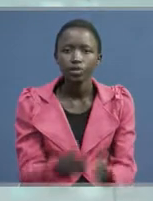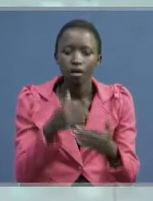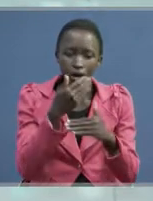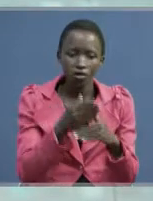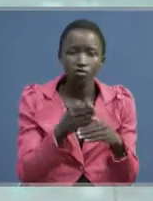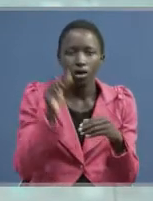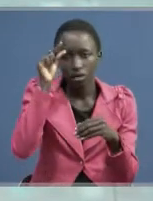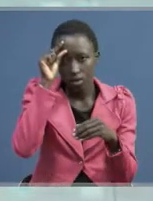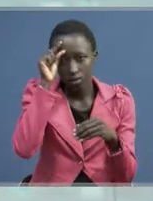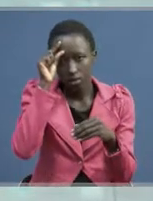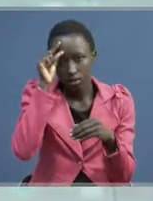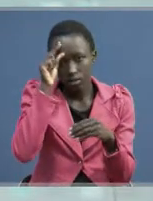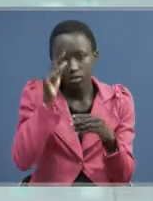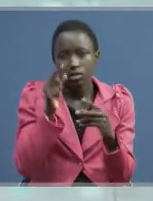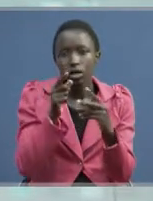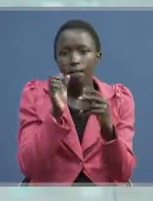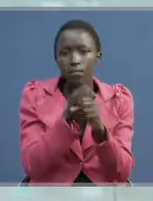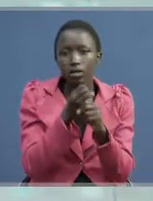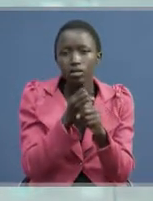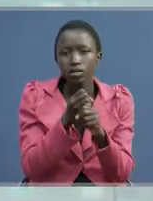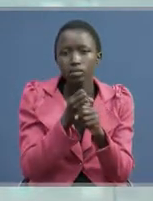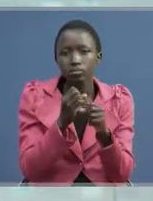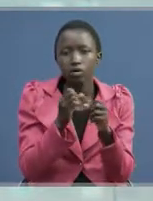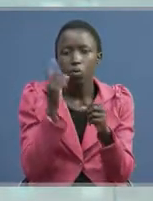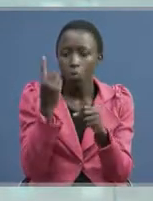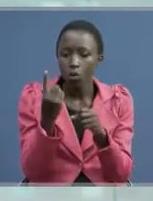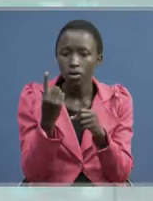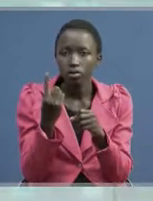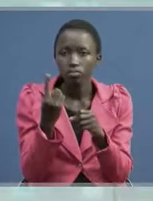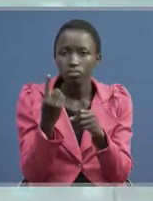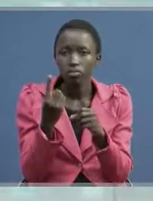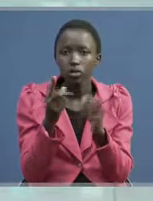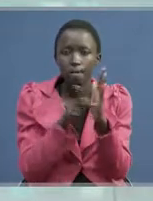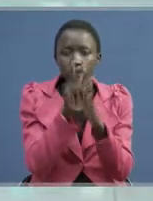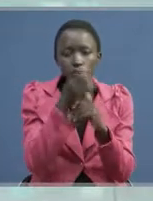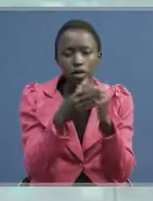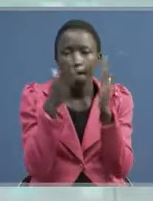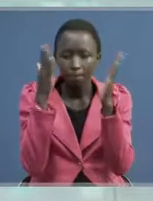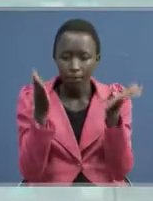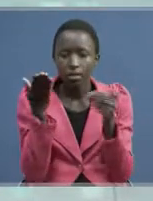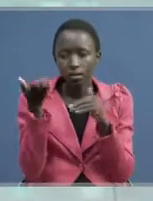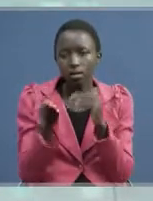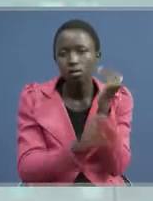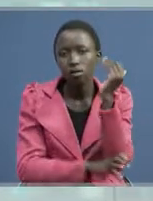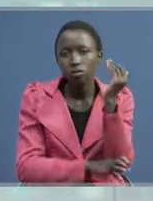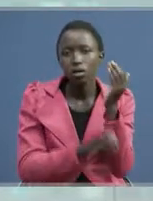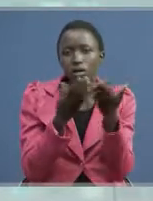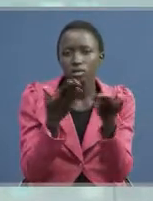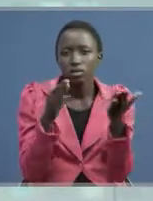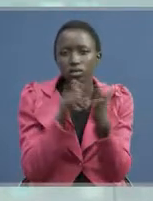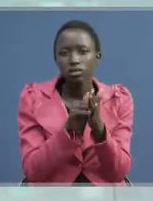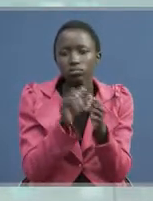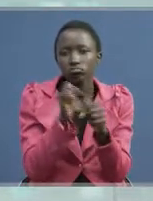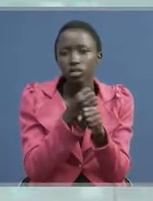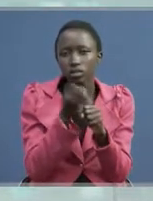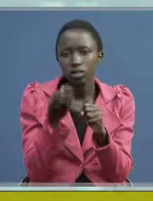Hata baada ya serikali kutambua uzalishaji wa bidhaa viwandani kuwa mojawapo ya miradi mikuu nchini, idadi ya bidhaa